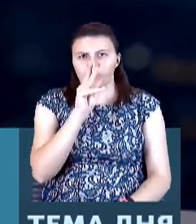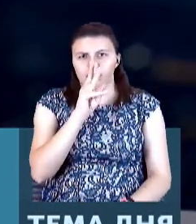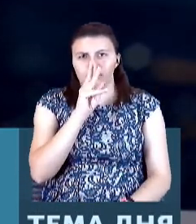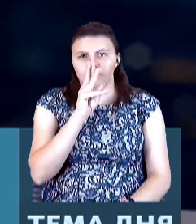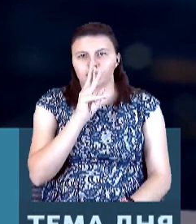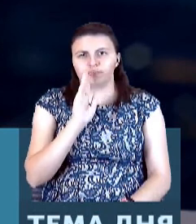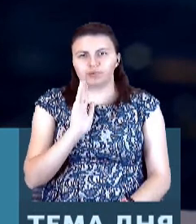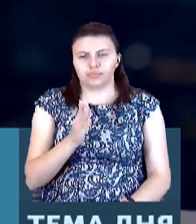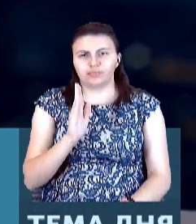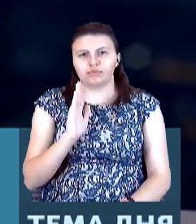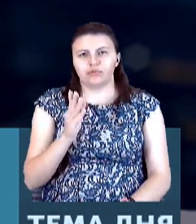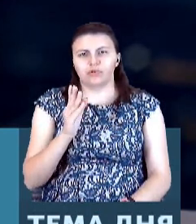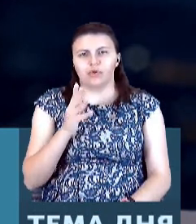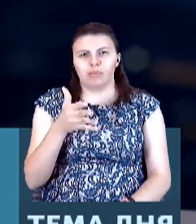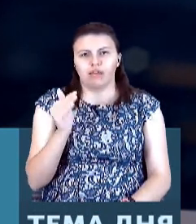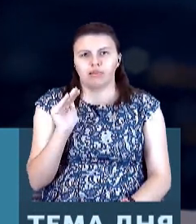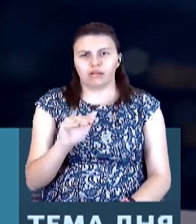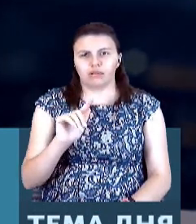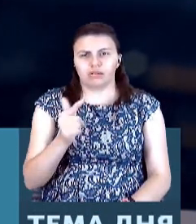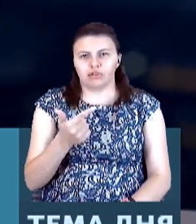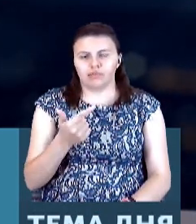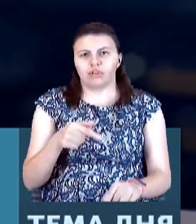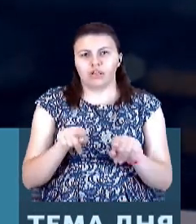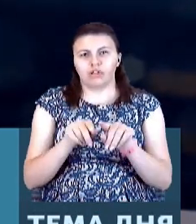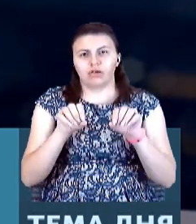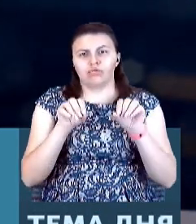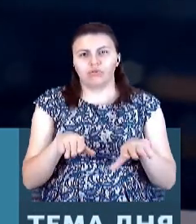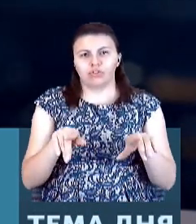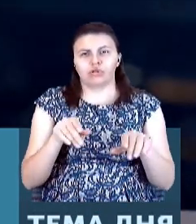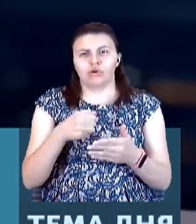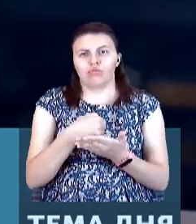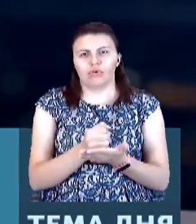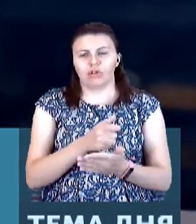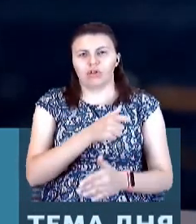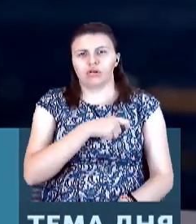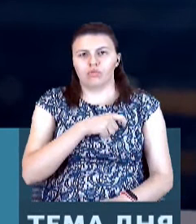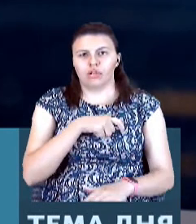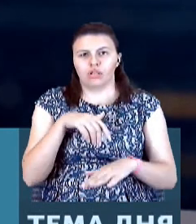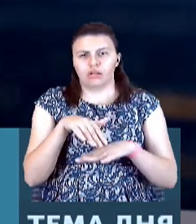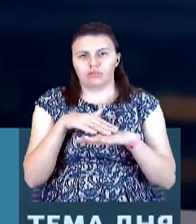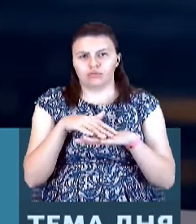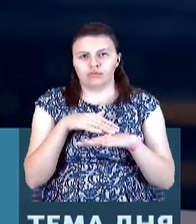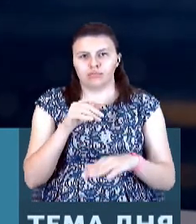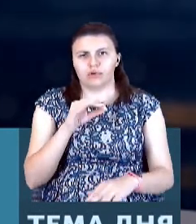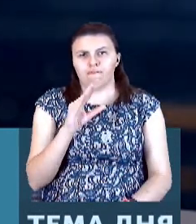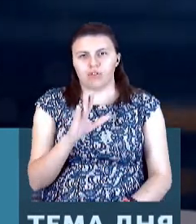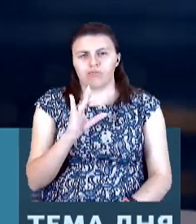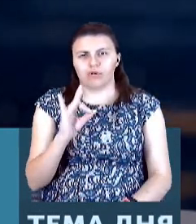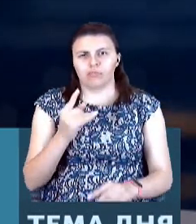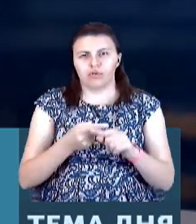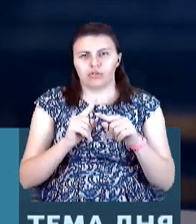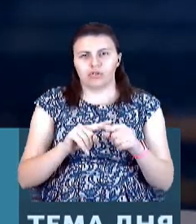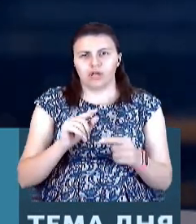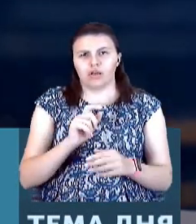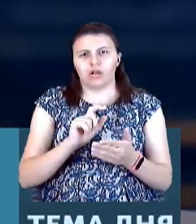заробітна плата, вона складатиме 5 тисяч гривень. Саме таке рішення сьогодні ухвалили депутати Верховної Ради, а про це повідомляє сайт